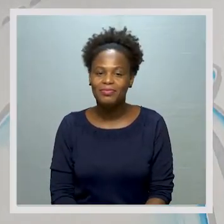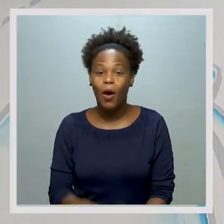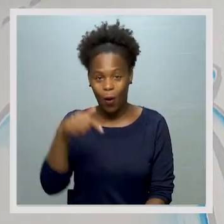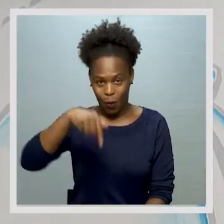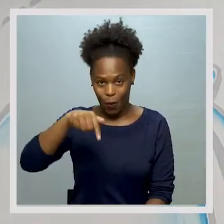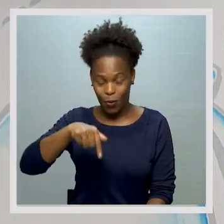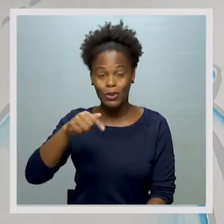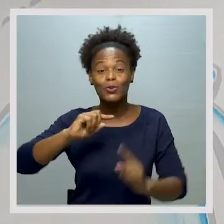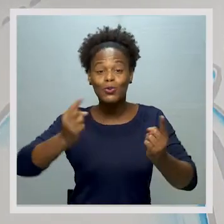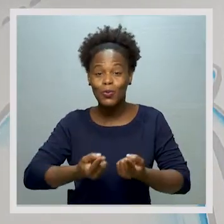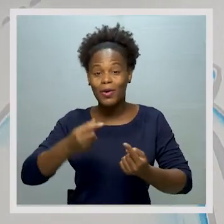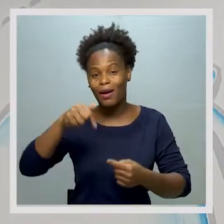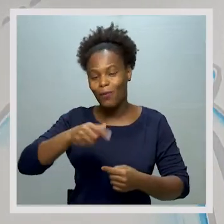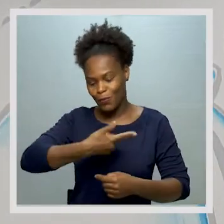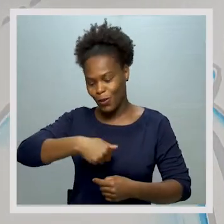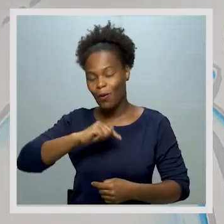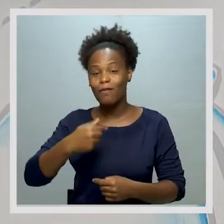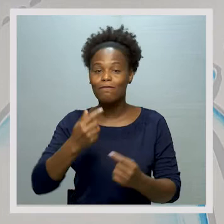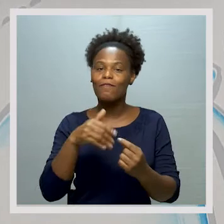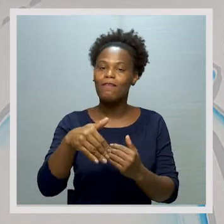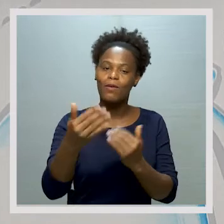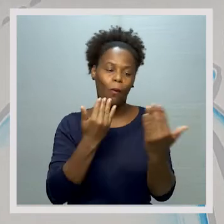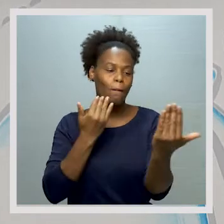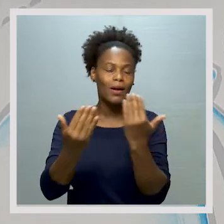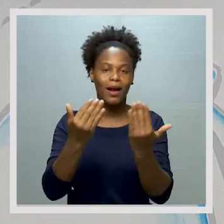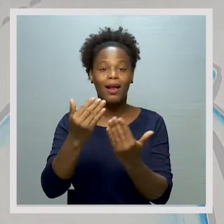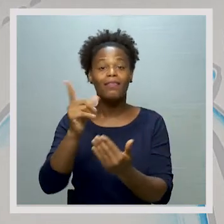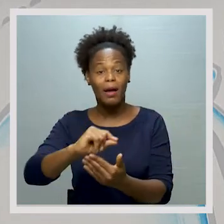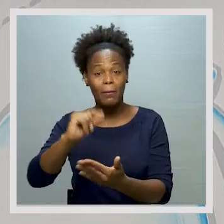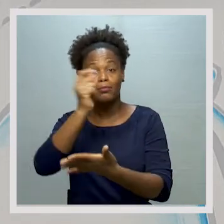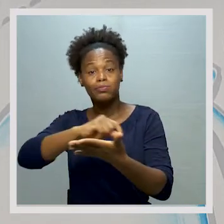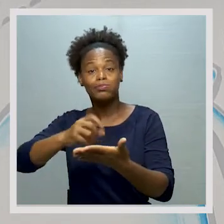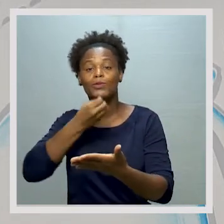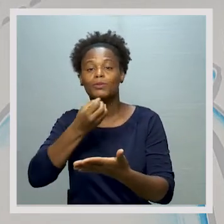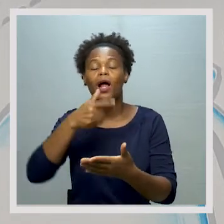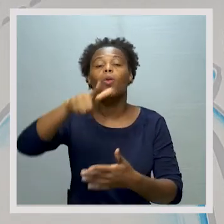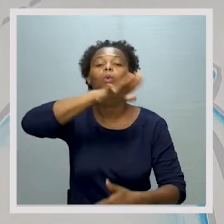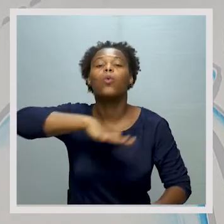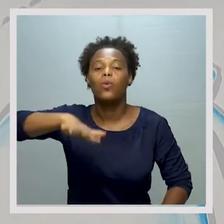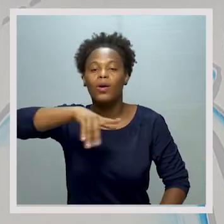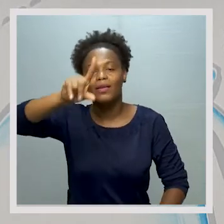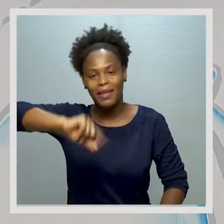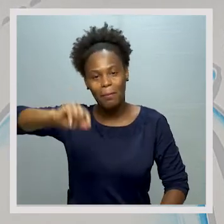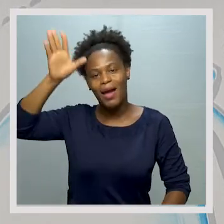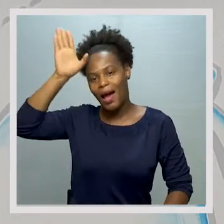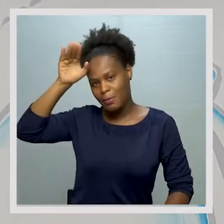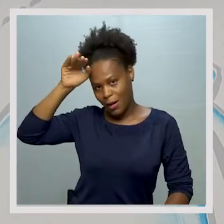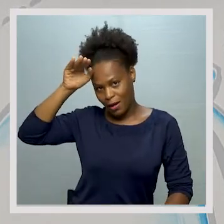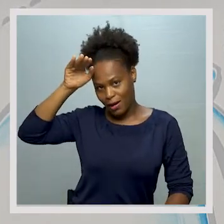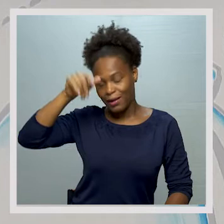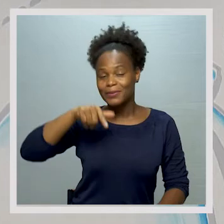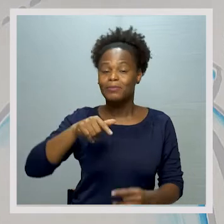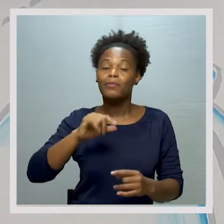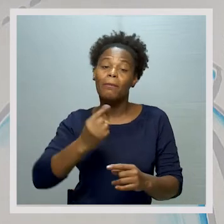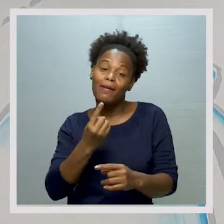Aujourd'hui, comme sommaire, nous avons comparé et décrire des lieux et des animaux.